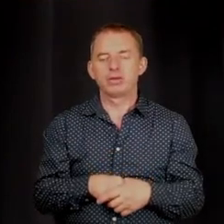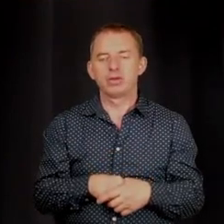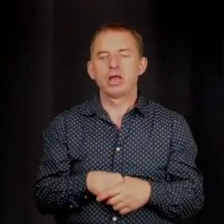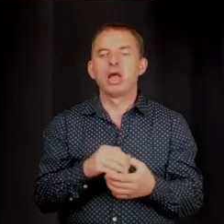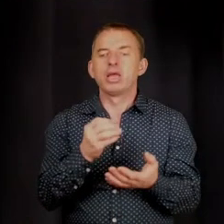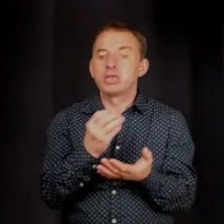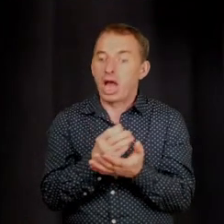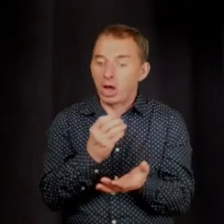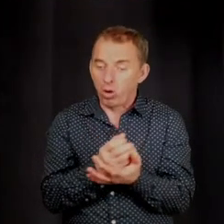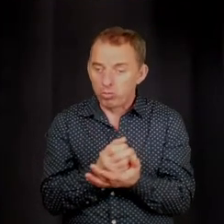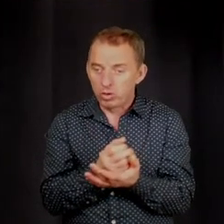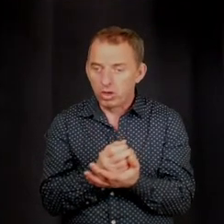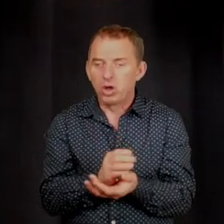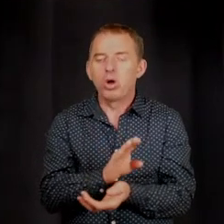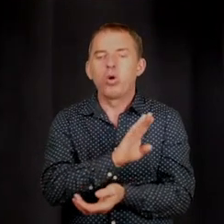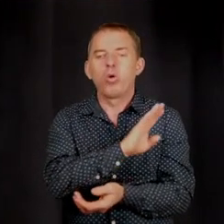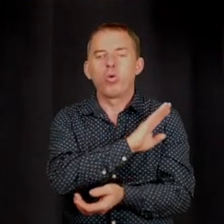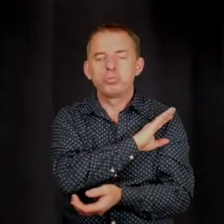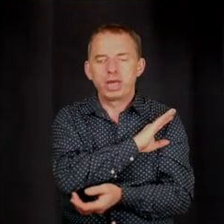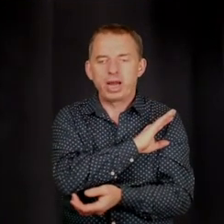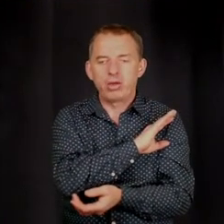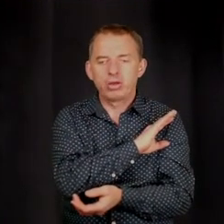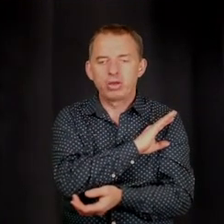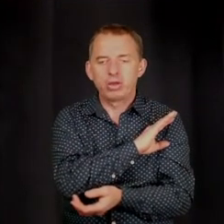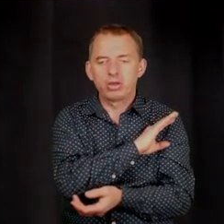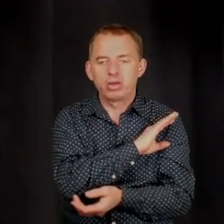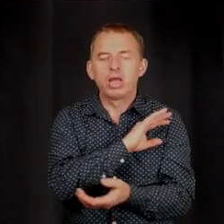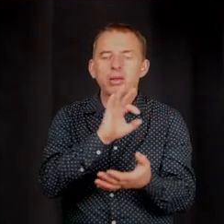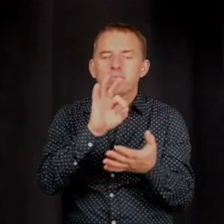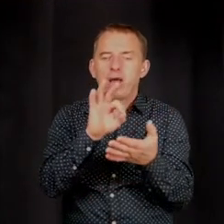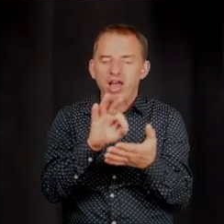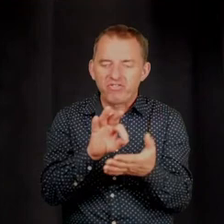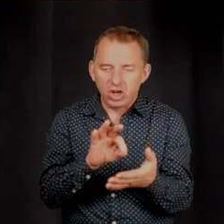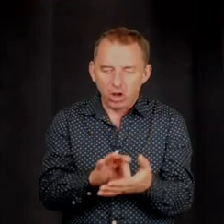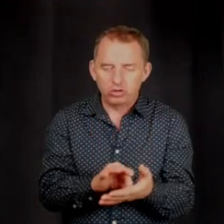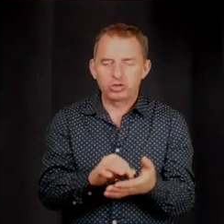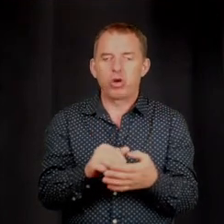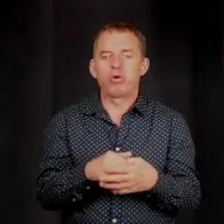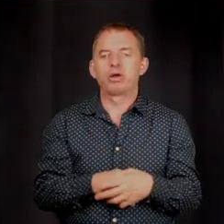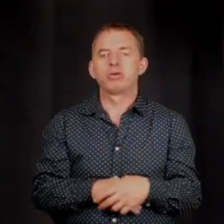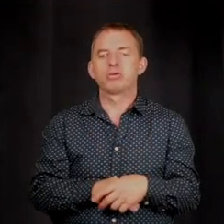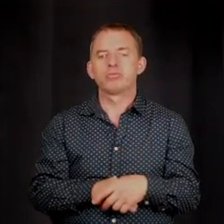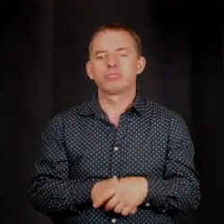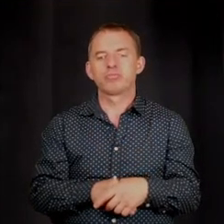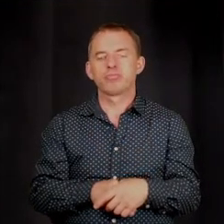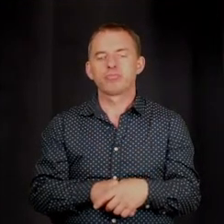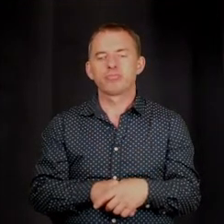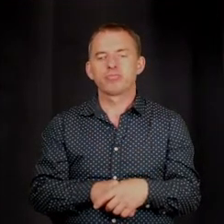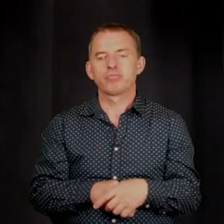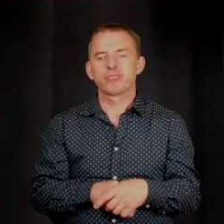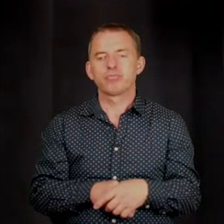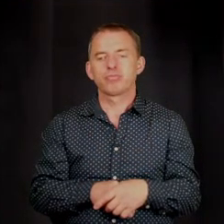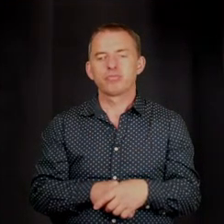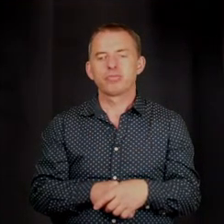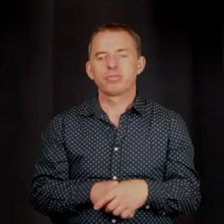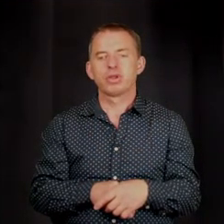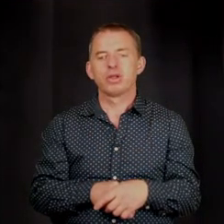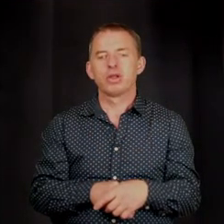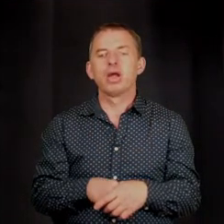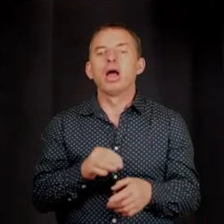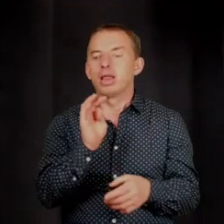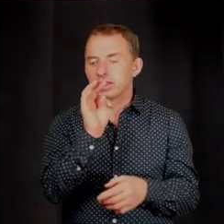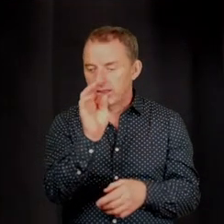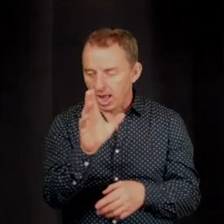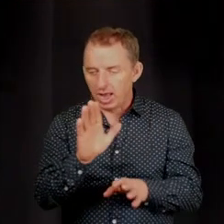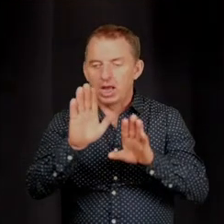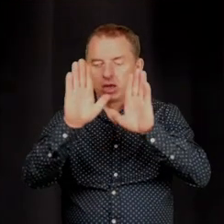Jakub umierał z pewnością, beheaded, z nadzieją. Beheaded, yes. Tak, został